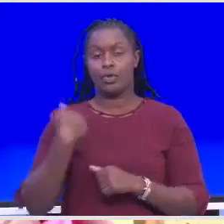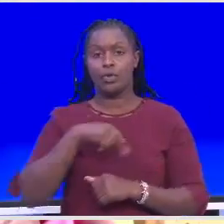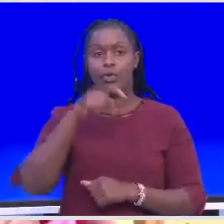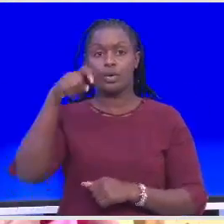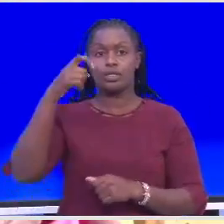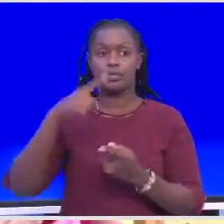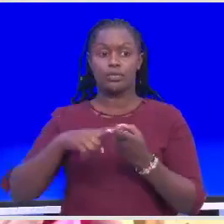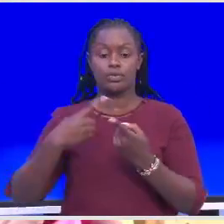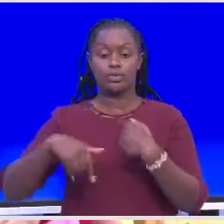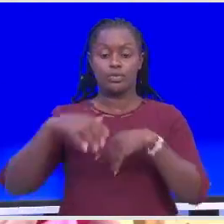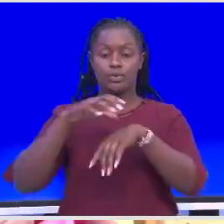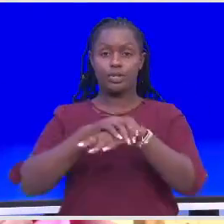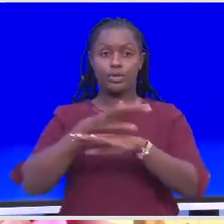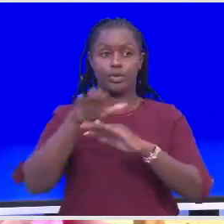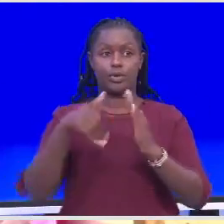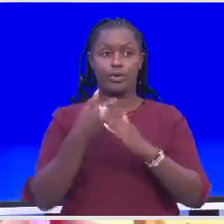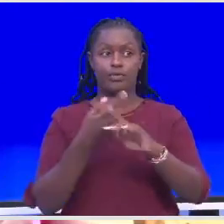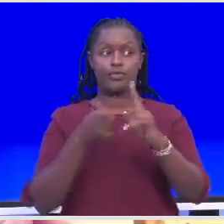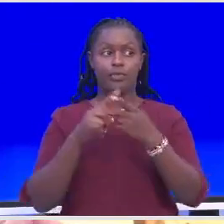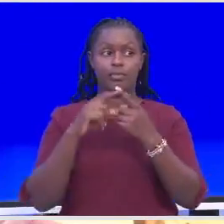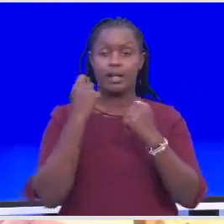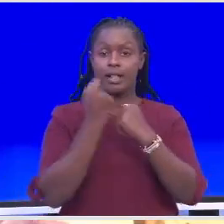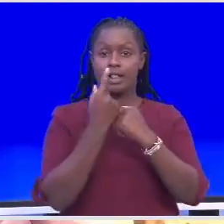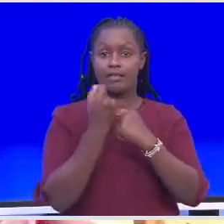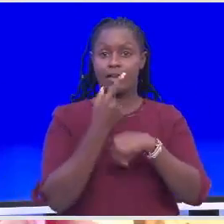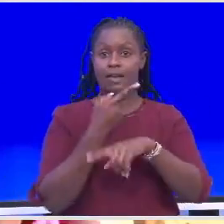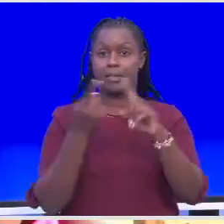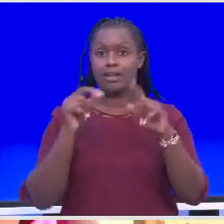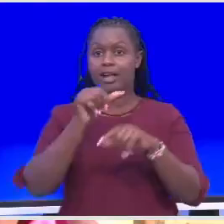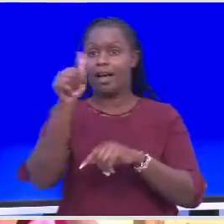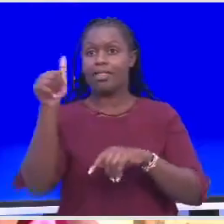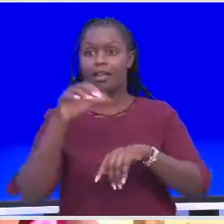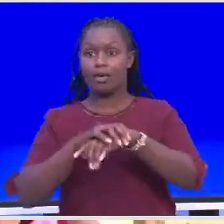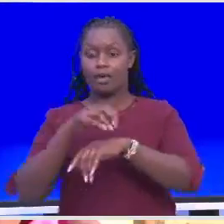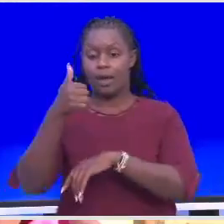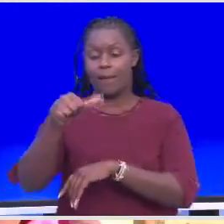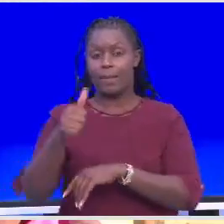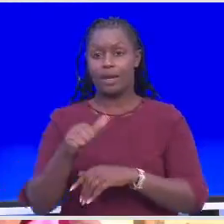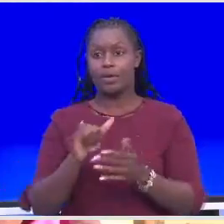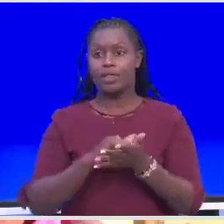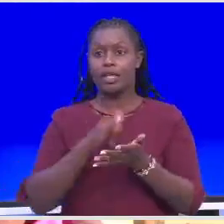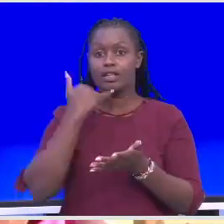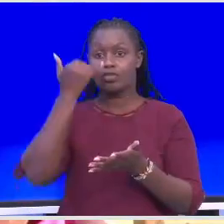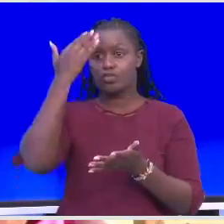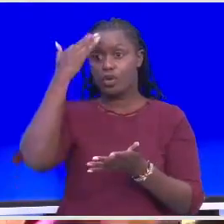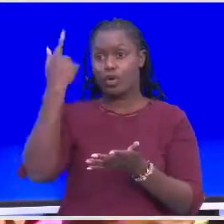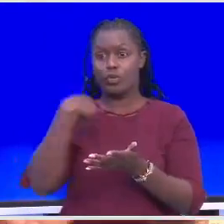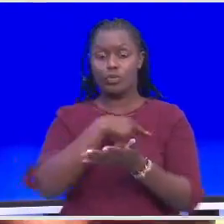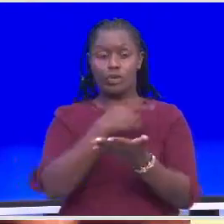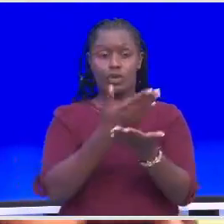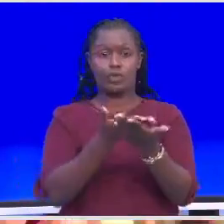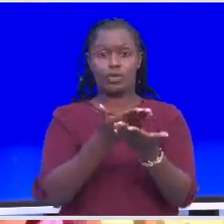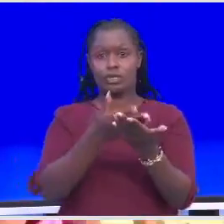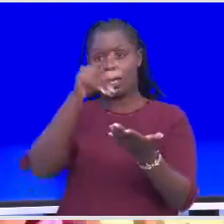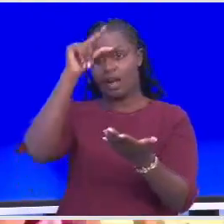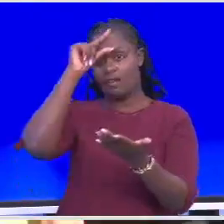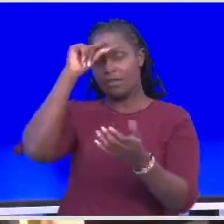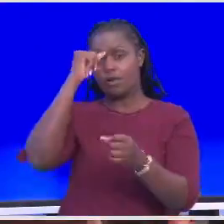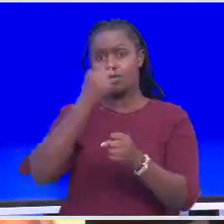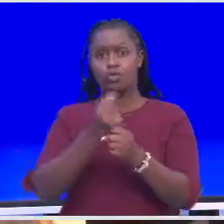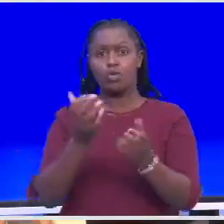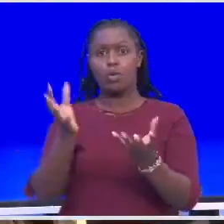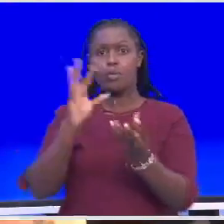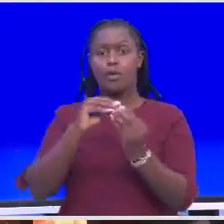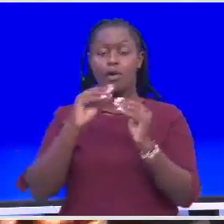ku recover laptop 11, lakini singine bado hasijapatikana. Ndio maana tunaomba serikali ikafanye uchunguzi zaidi